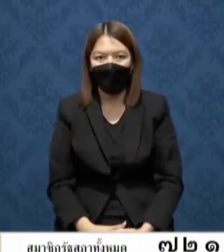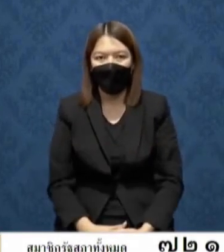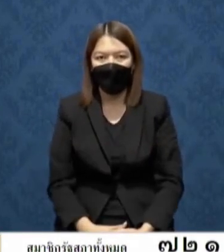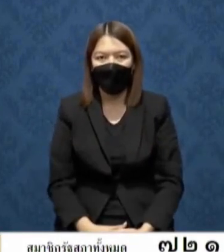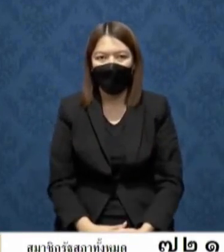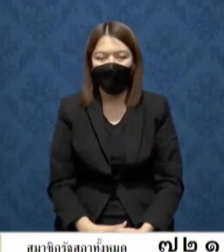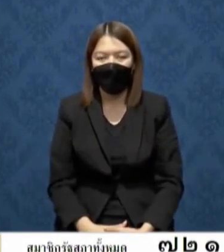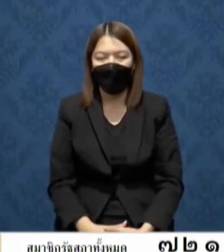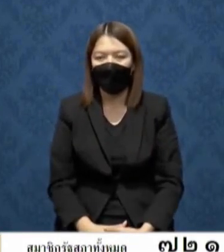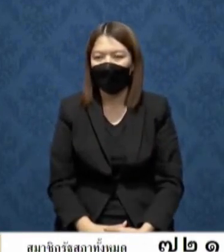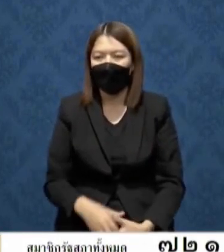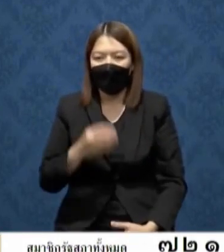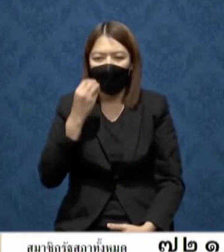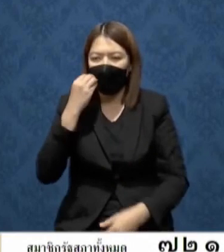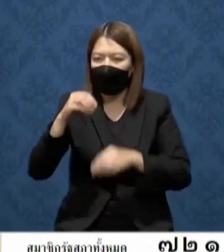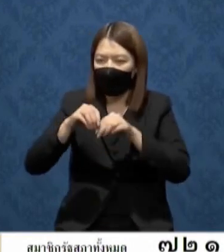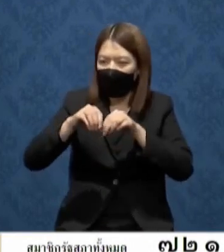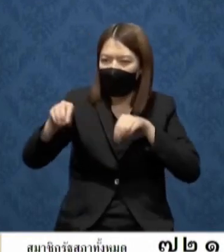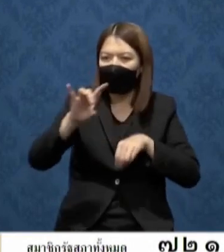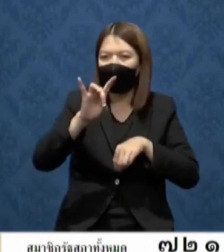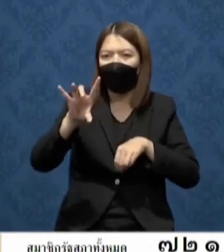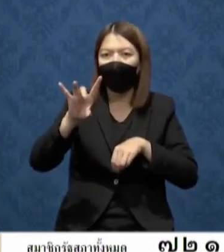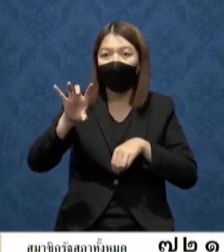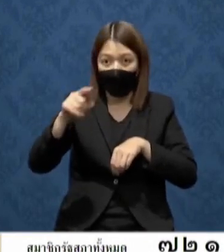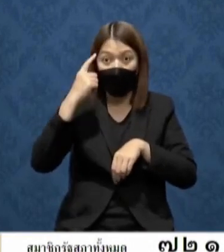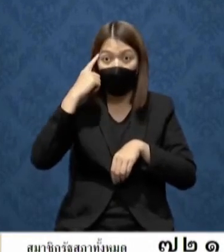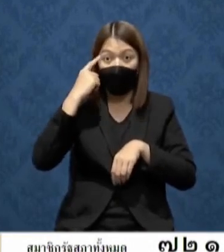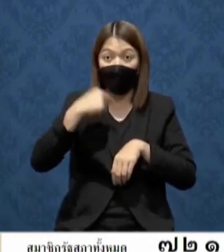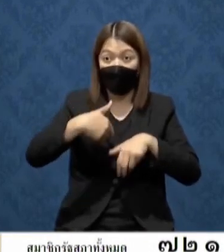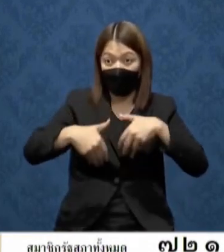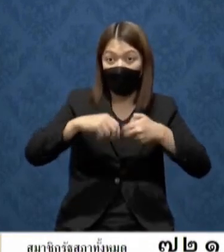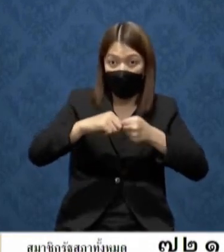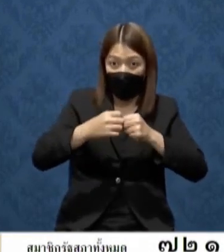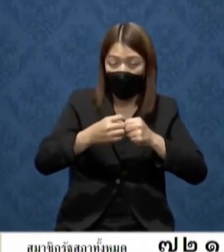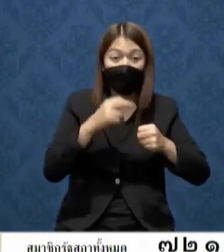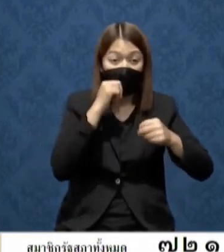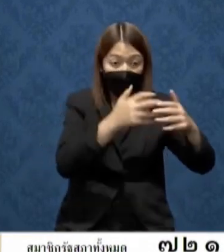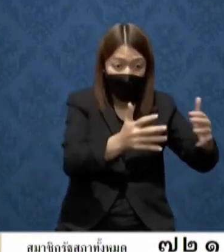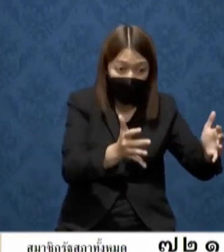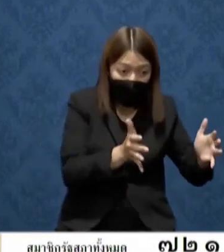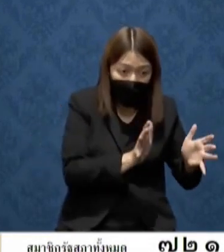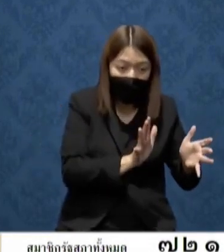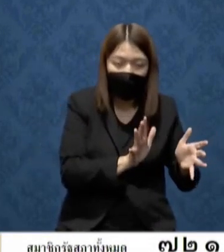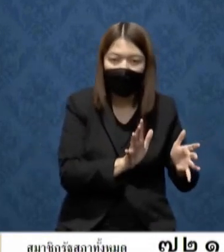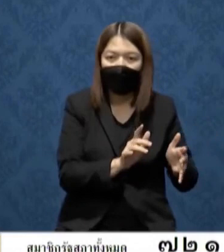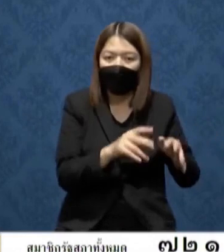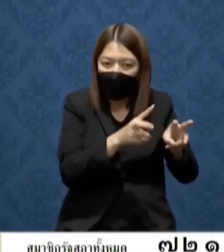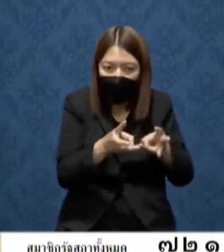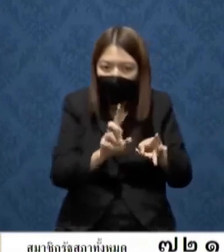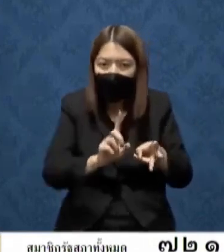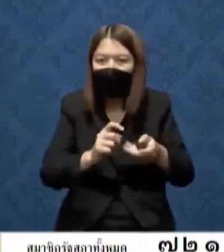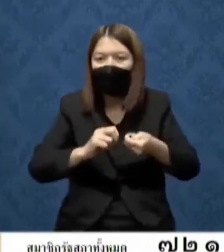คนที่อยู่หางกลายเป็ 800 กิโ เมตร Vladimir 1954่าเราควจะเปั่งแบ่งน้ที่ไหนเราคทจะเอาชรบภาทาณเข้าน่าแบบไหน